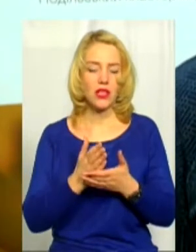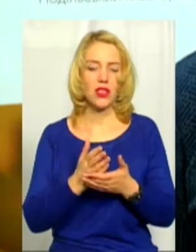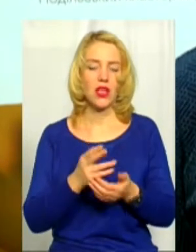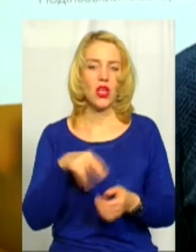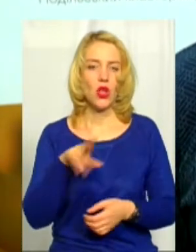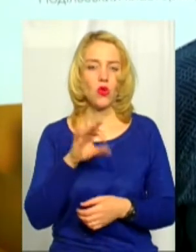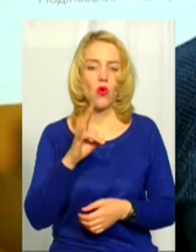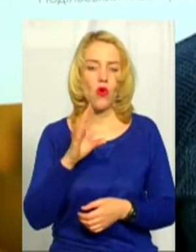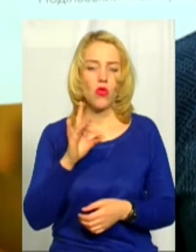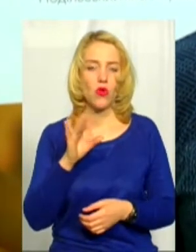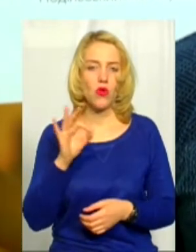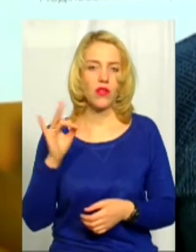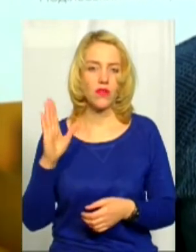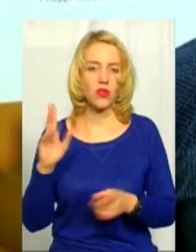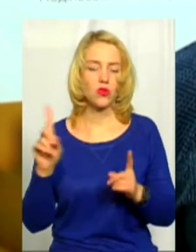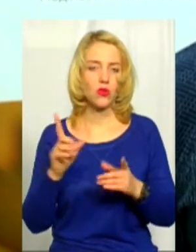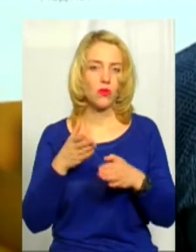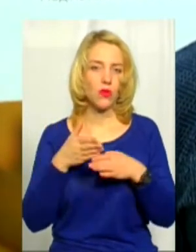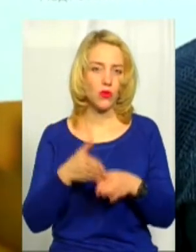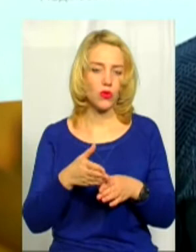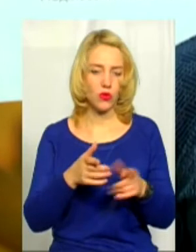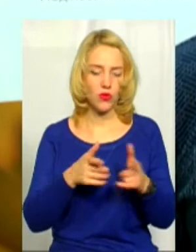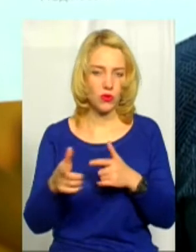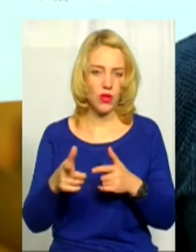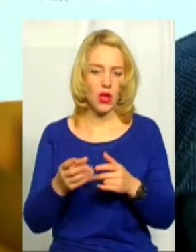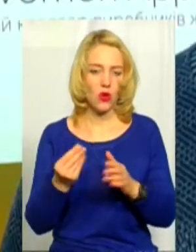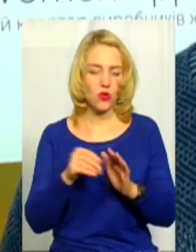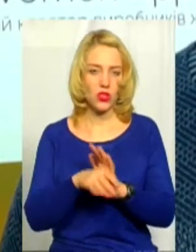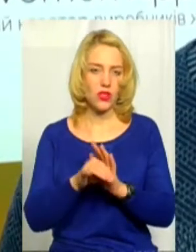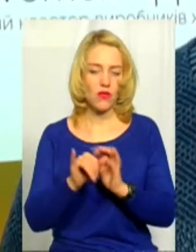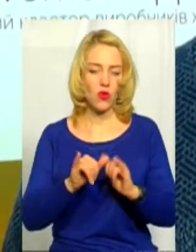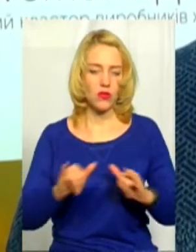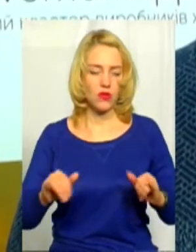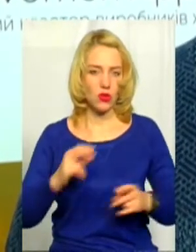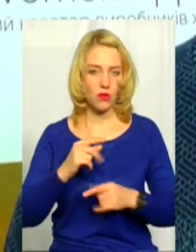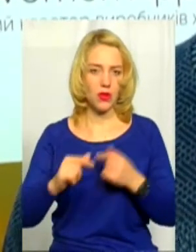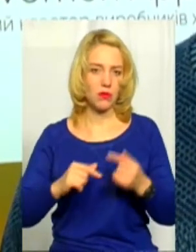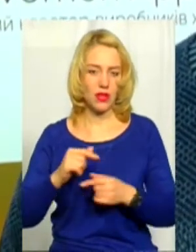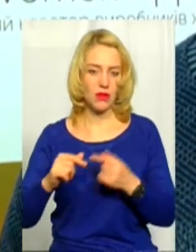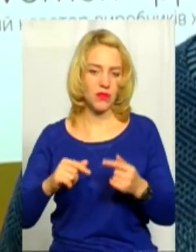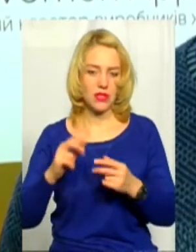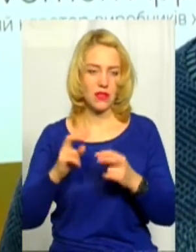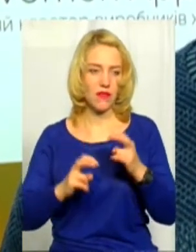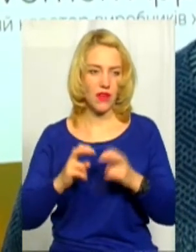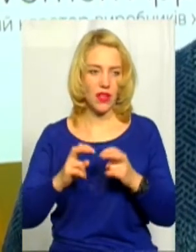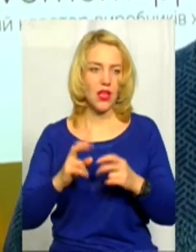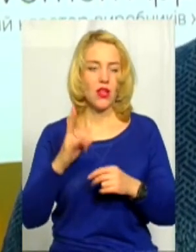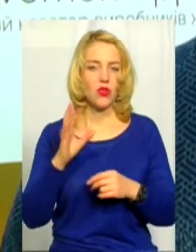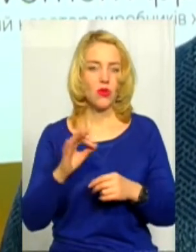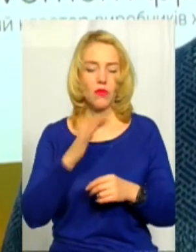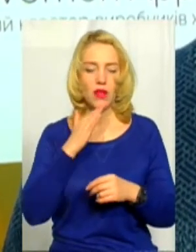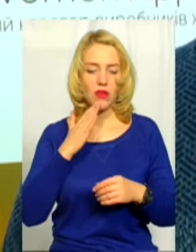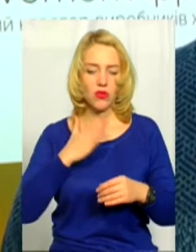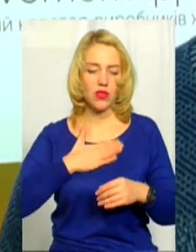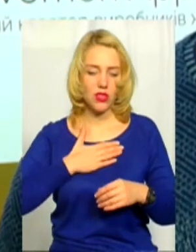готові допомагати вкладувати кошти в розвитку підприємства. Но наші підприємці, на жаль, багато з них працюють в тіні,